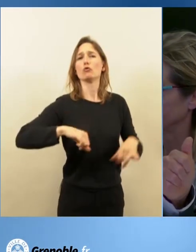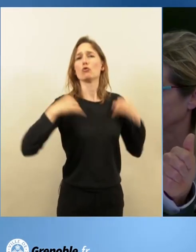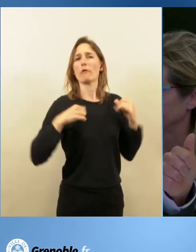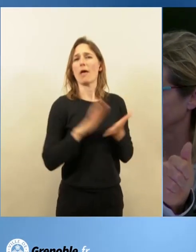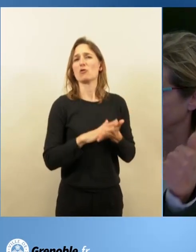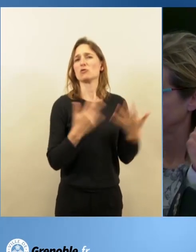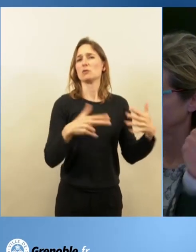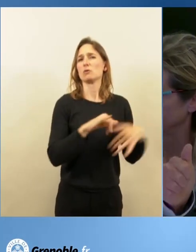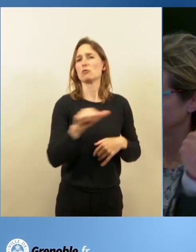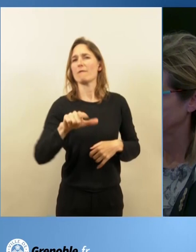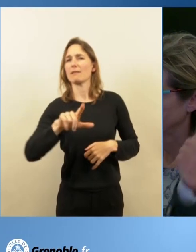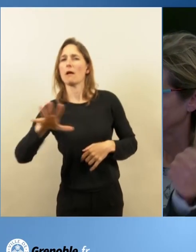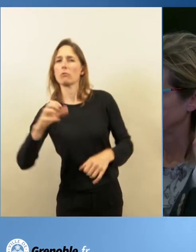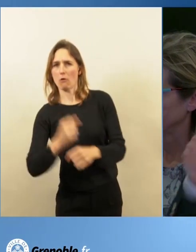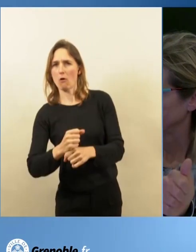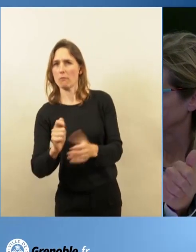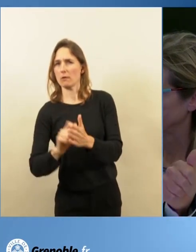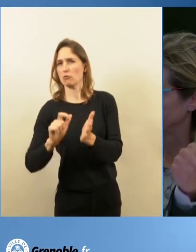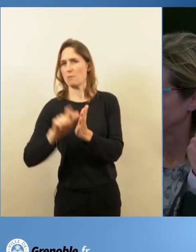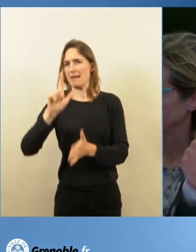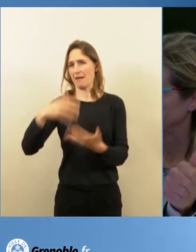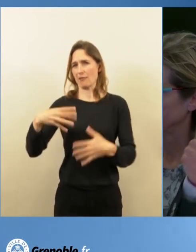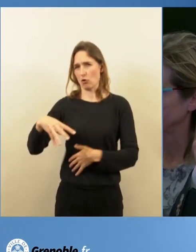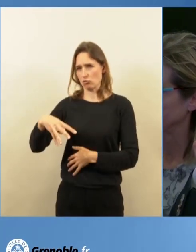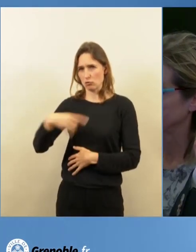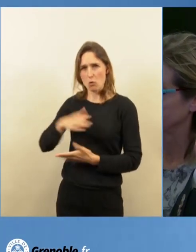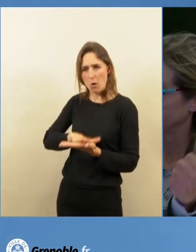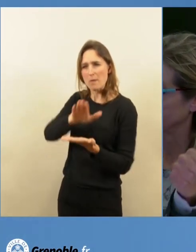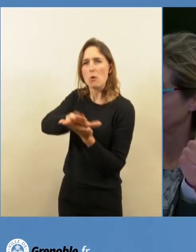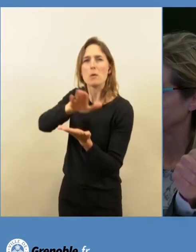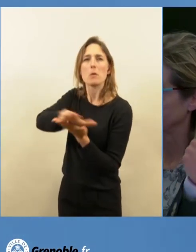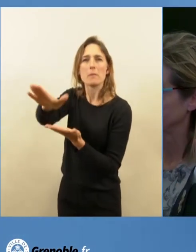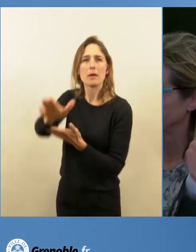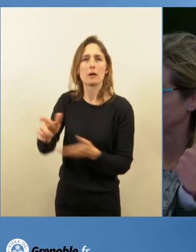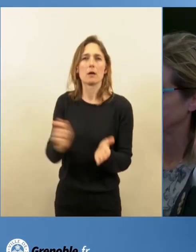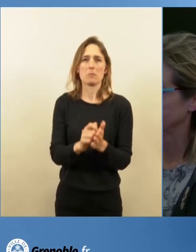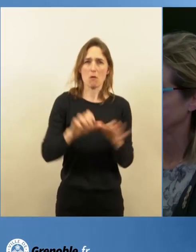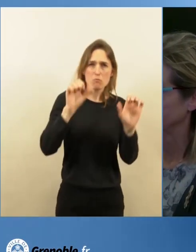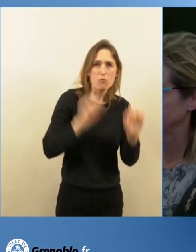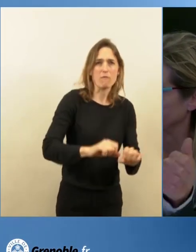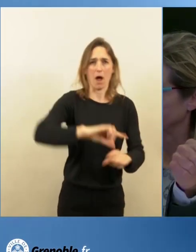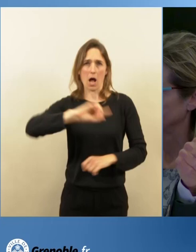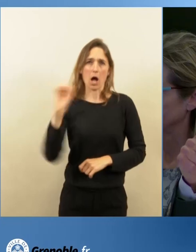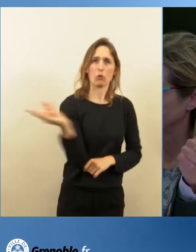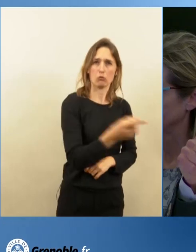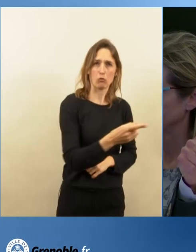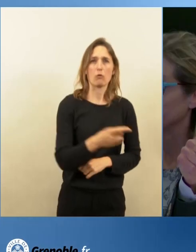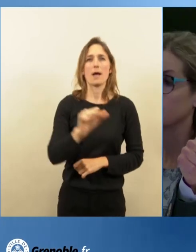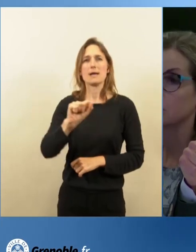2014 et alors que vous avez eu tous les pouvoirs SMTC métropole vous ne l'avez pas réalisé